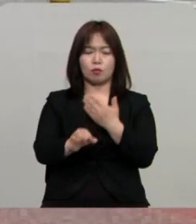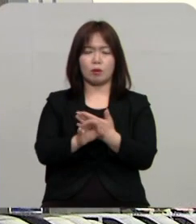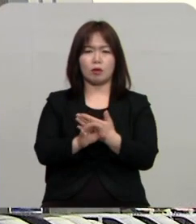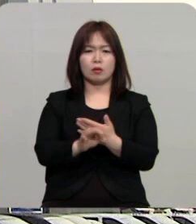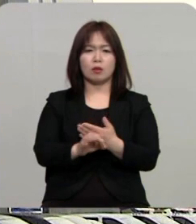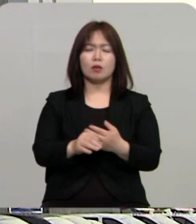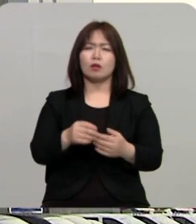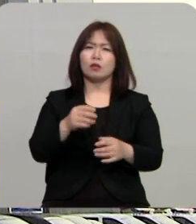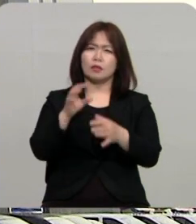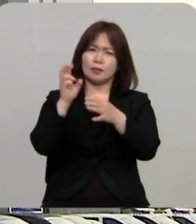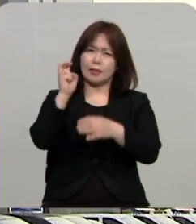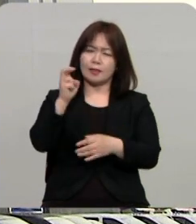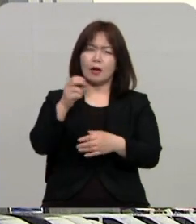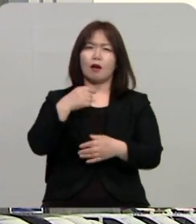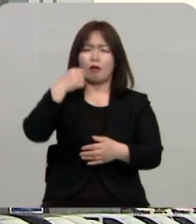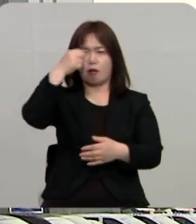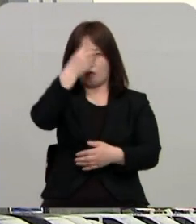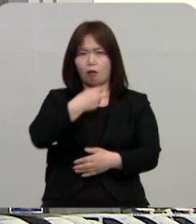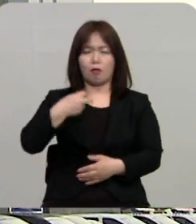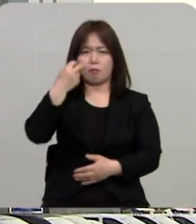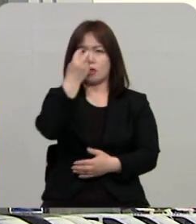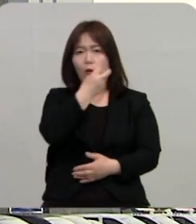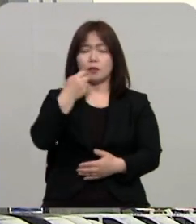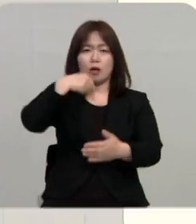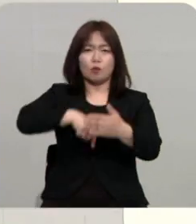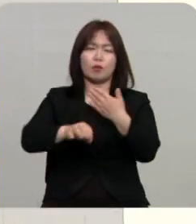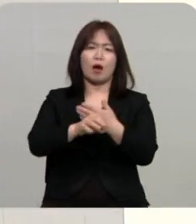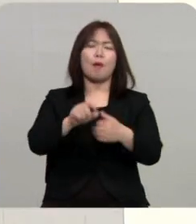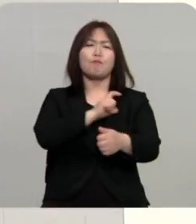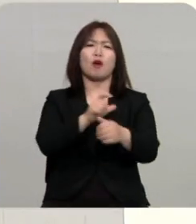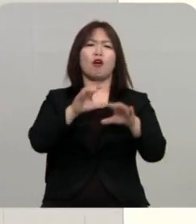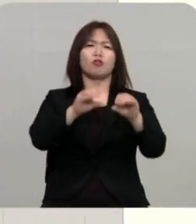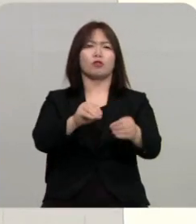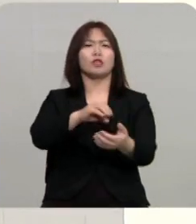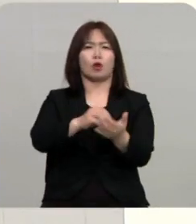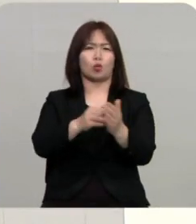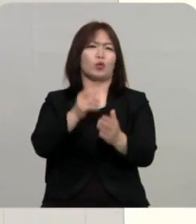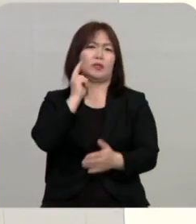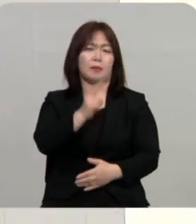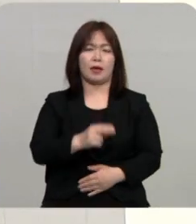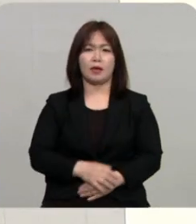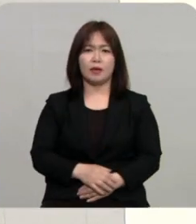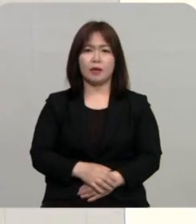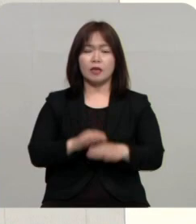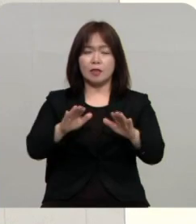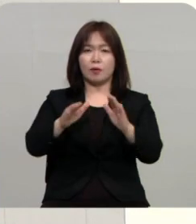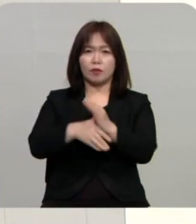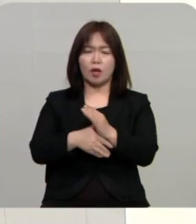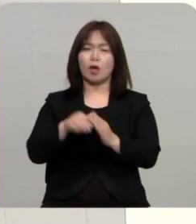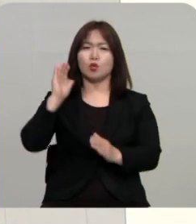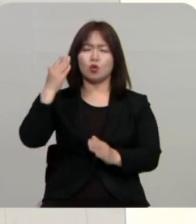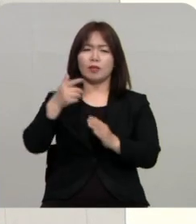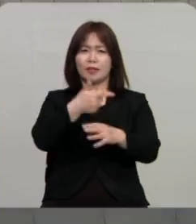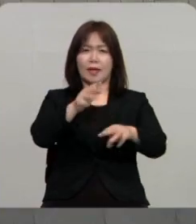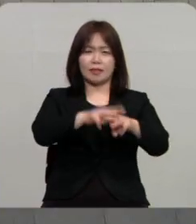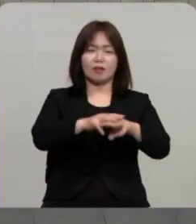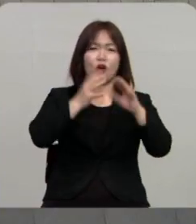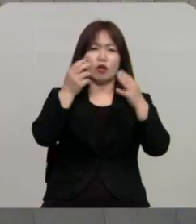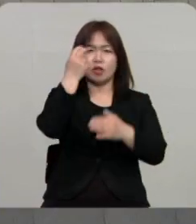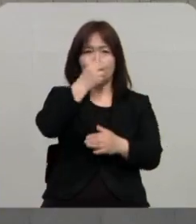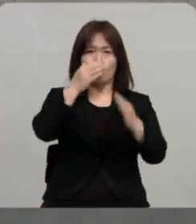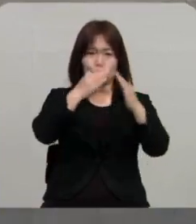혈중 알코올 농도 검사 결과 모두 면허 정지 수치로 파악됐습니다. 이번 단속은 최근 대전의 한